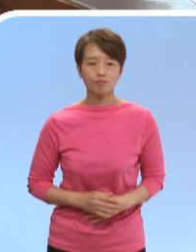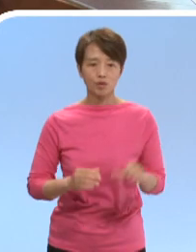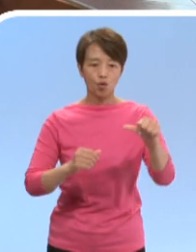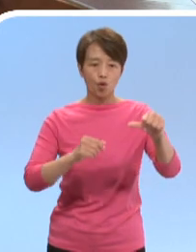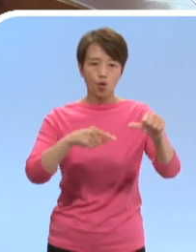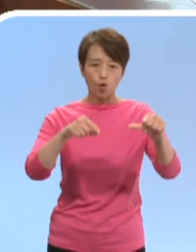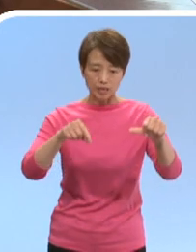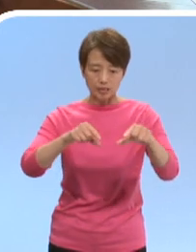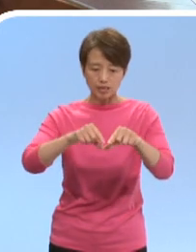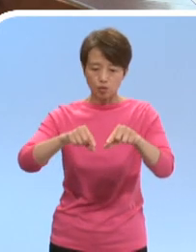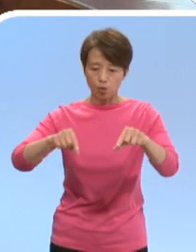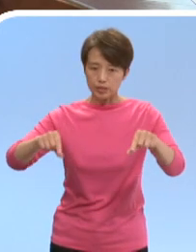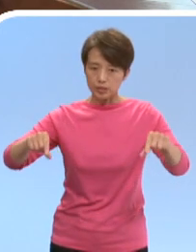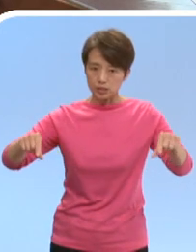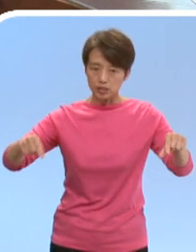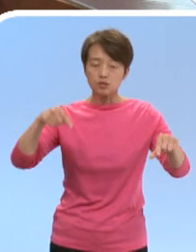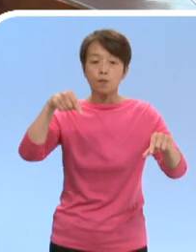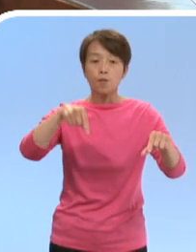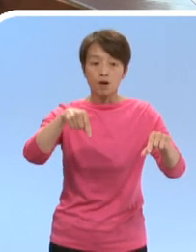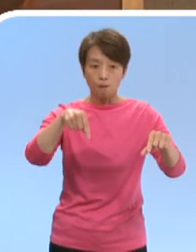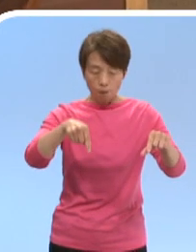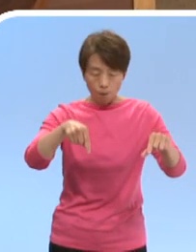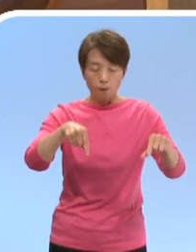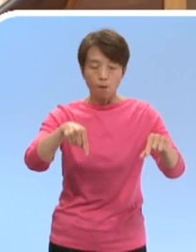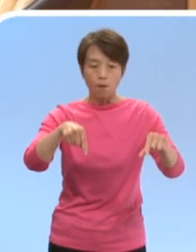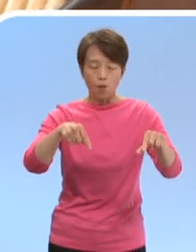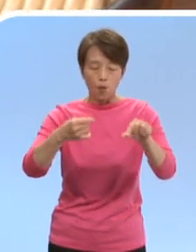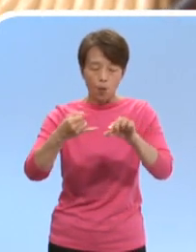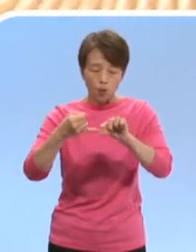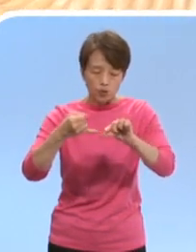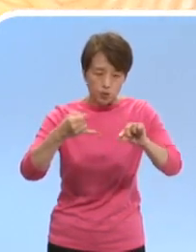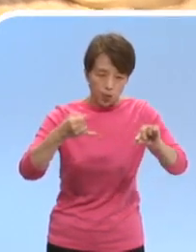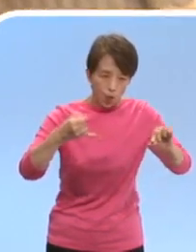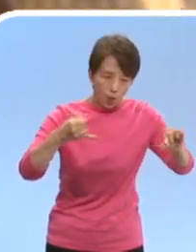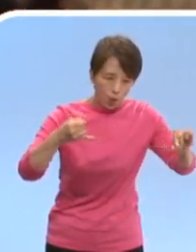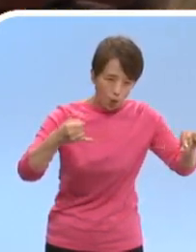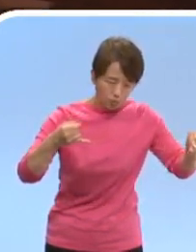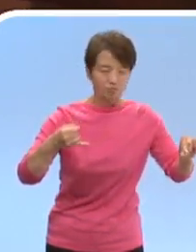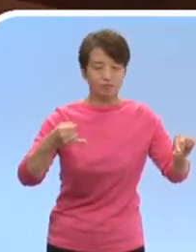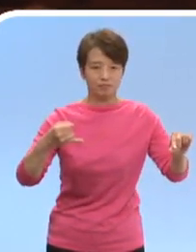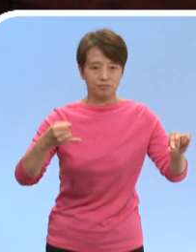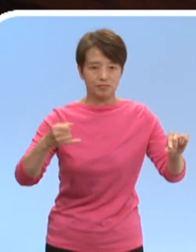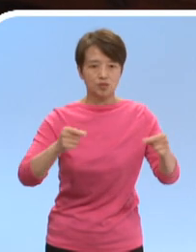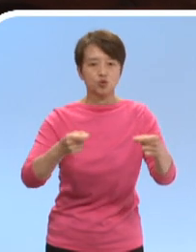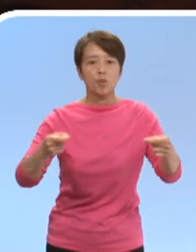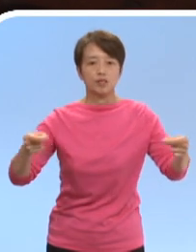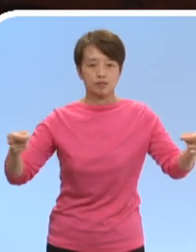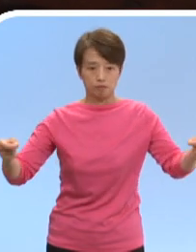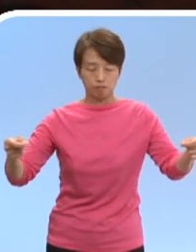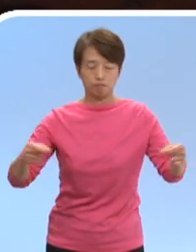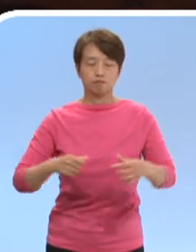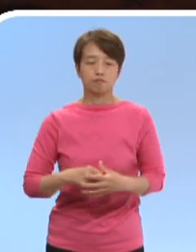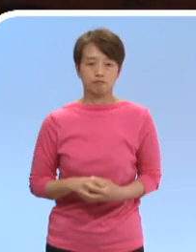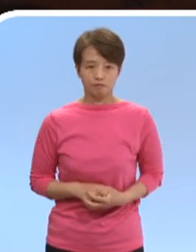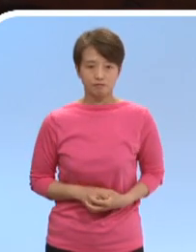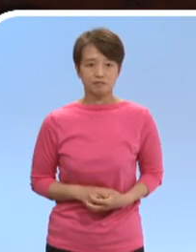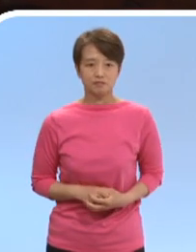5センチの帯状に切り出した麺生地をさらに細く紐状にしていきます。そして